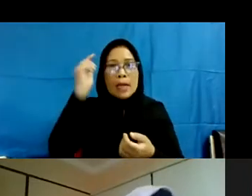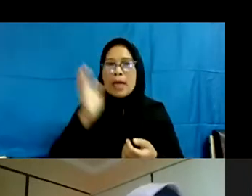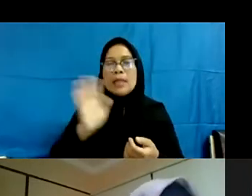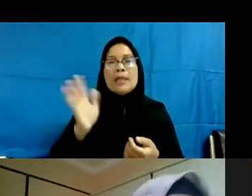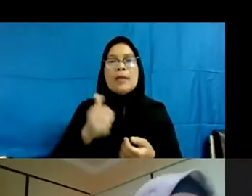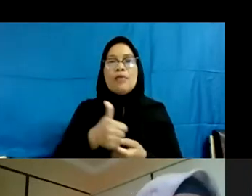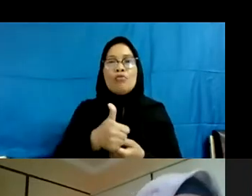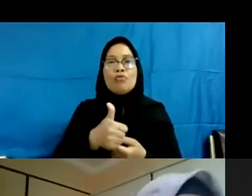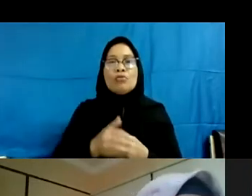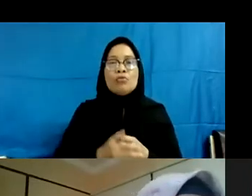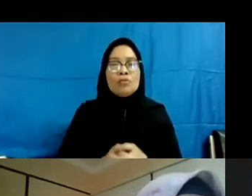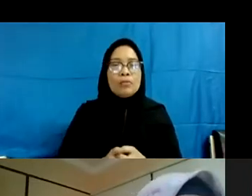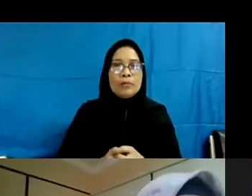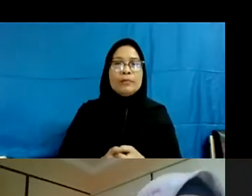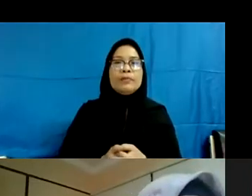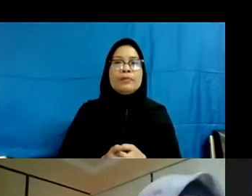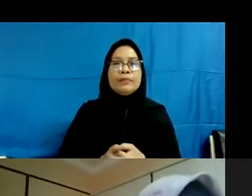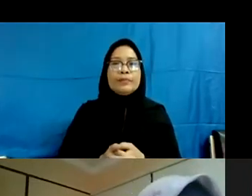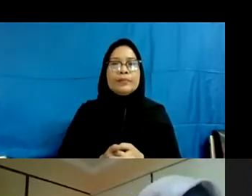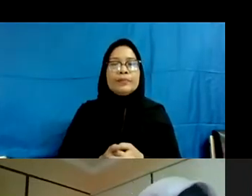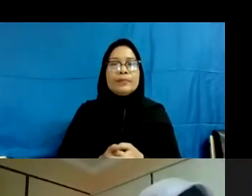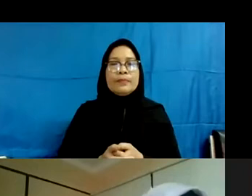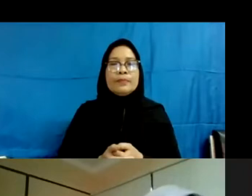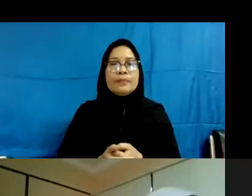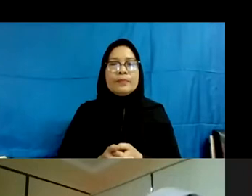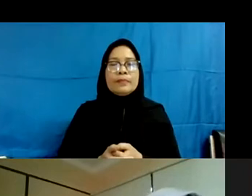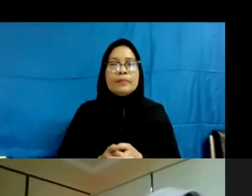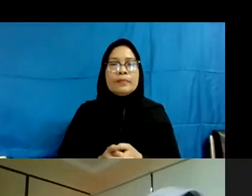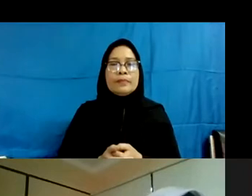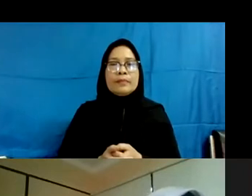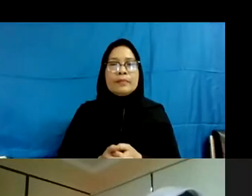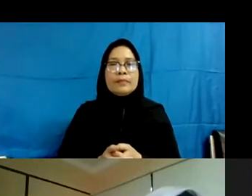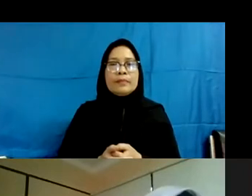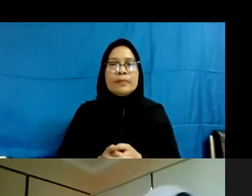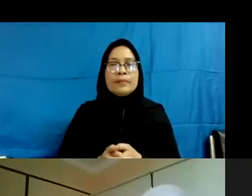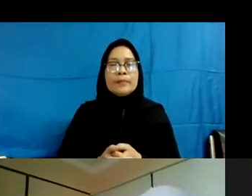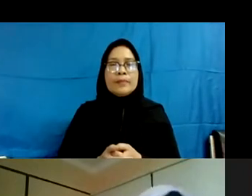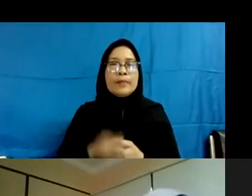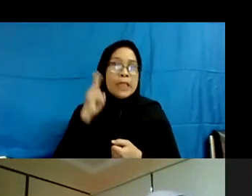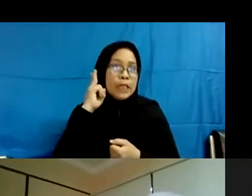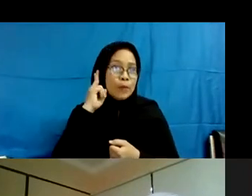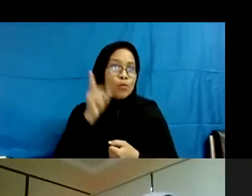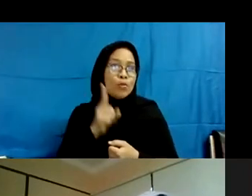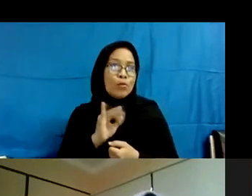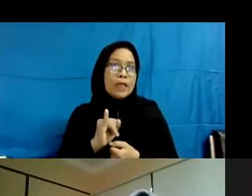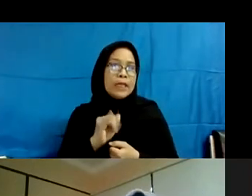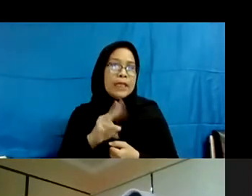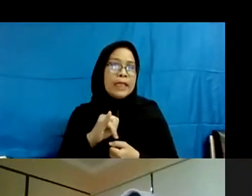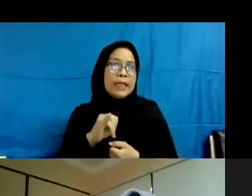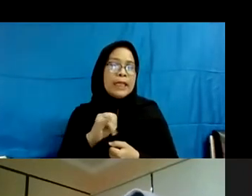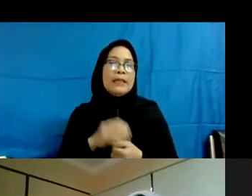Bu. Kan, ya, mungkin saya jawab pertanyaan Bu Iin dulu ya. Bu Iin tadi menanyakan tentang penelitian